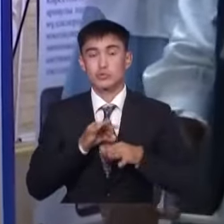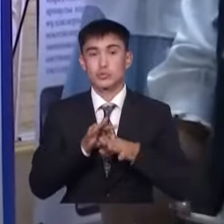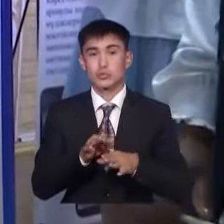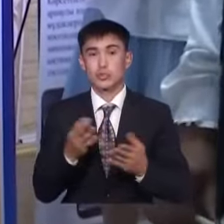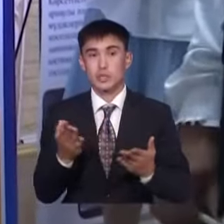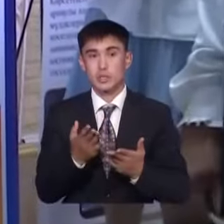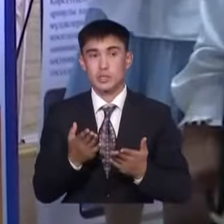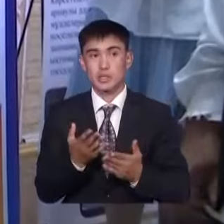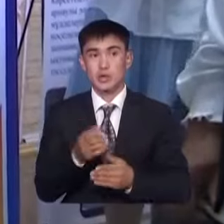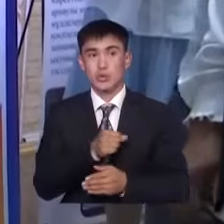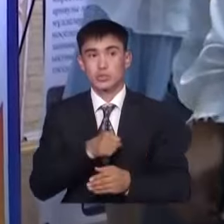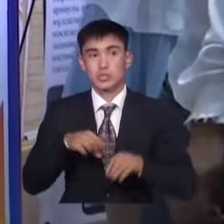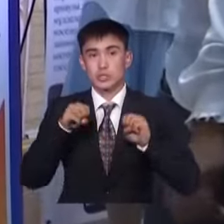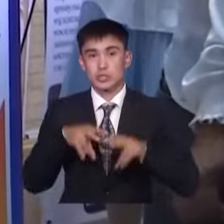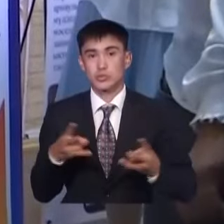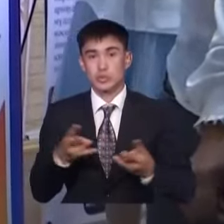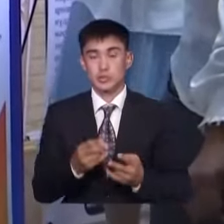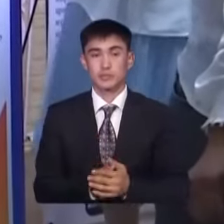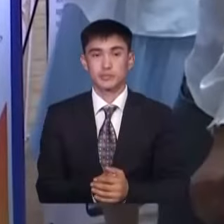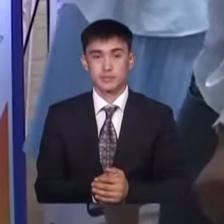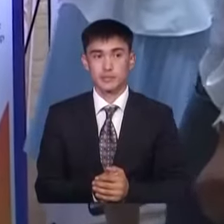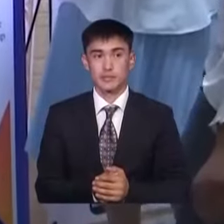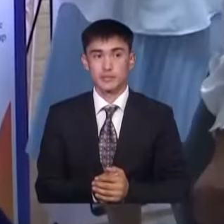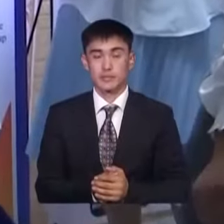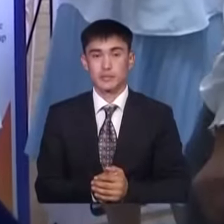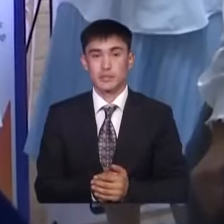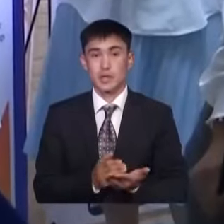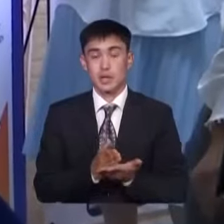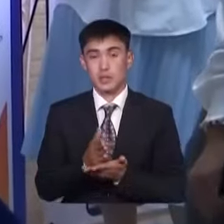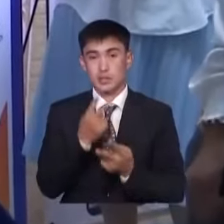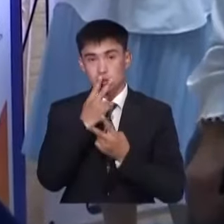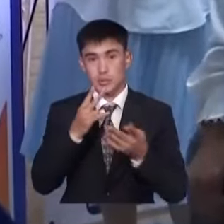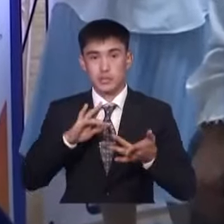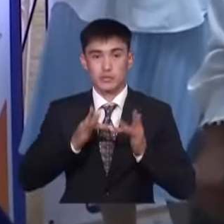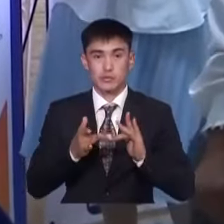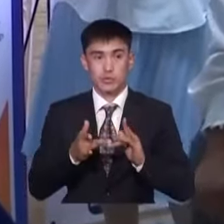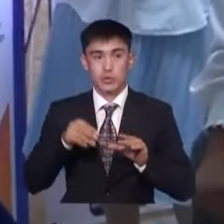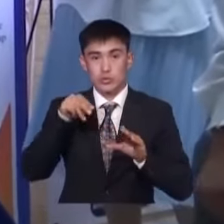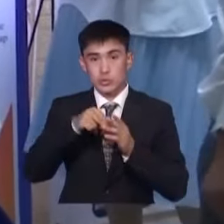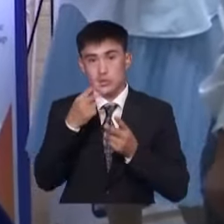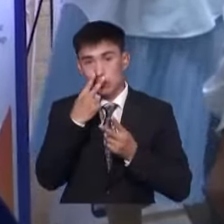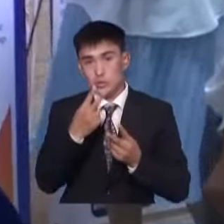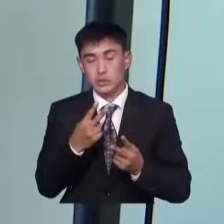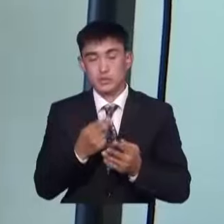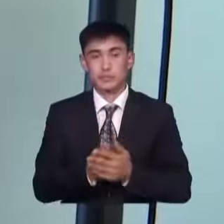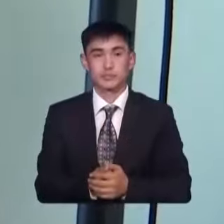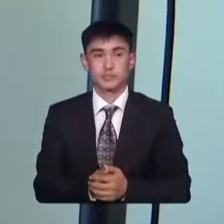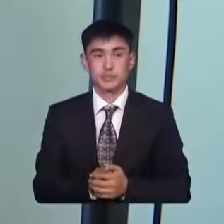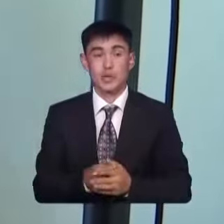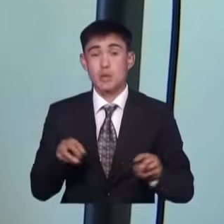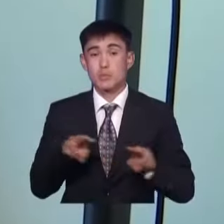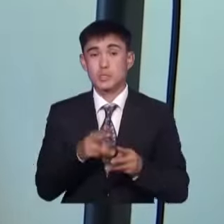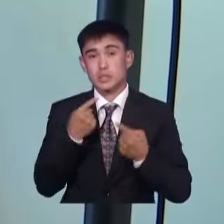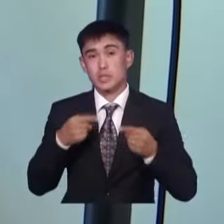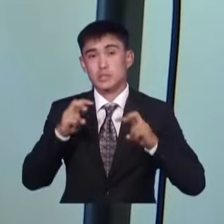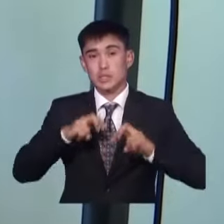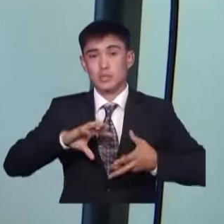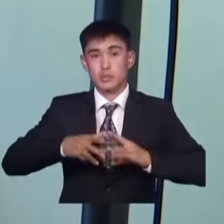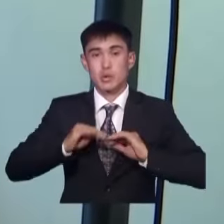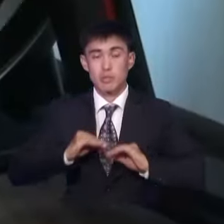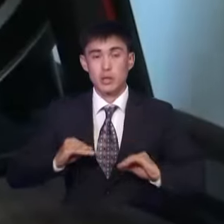керек екенін өздеріңіз шешіп қабылдайсыздар. Жаңа цифрлық картаны бердік сіздерге, соның ішінен көріңіздер. Министр түрлі диагнозы